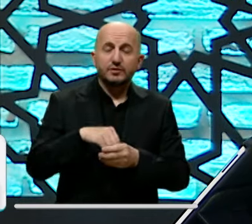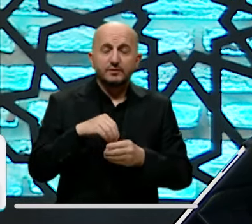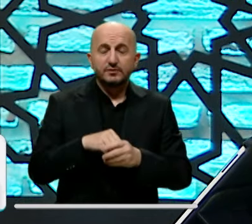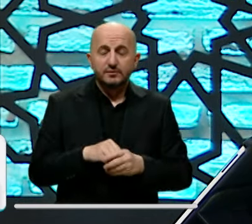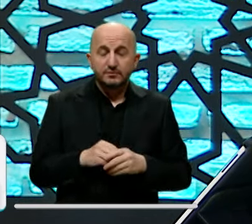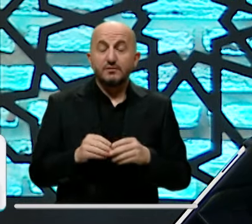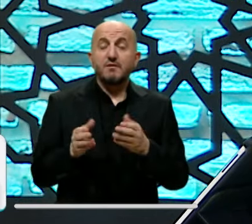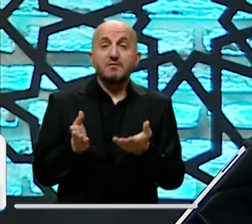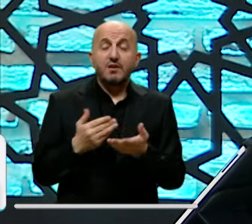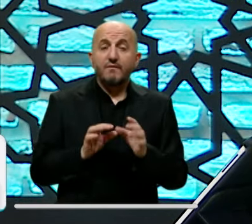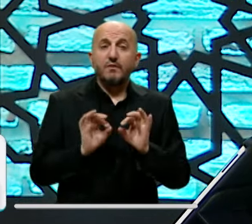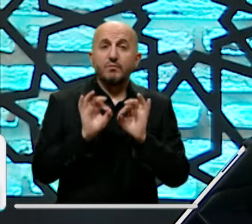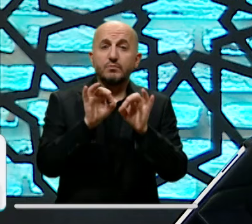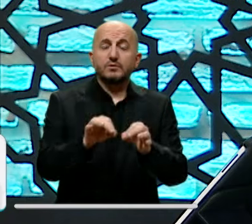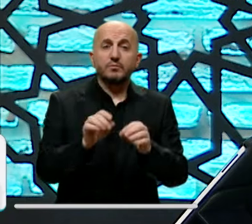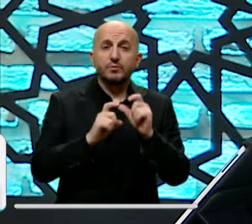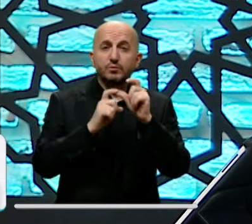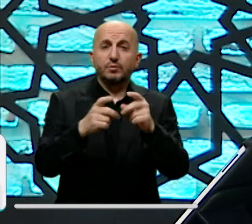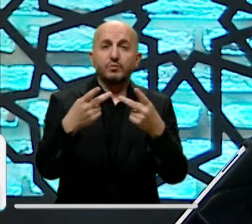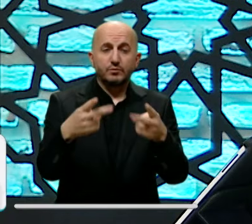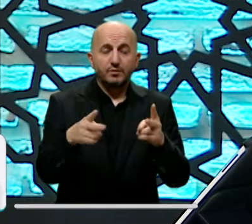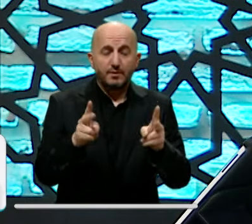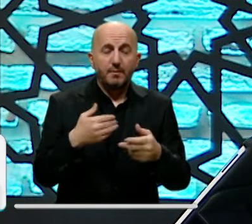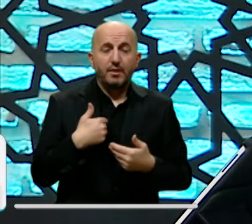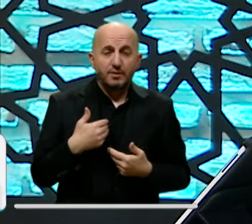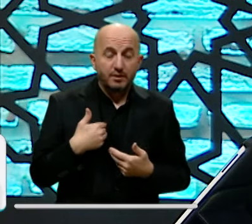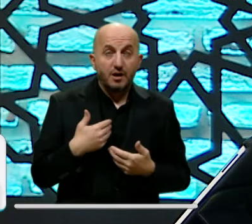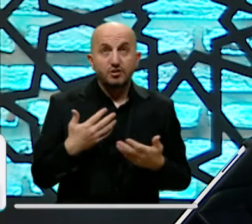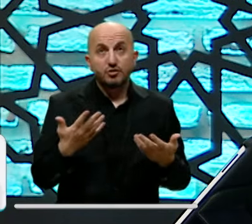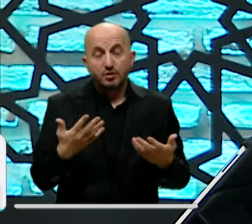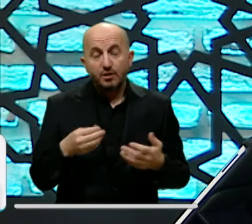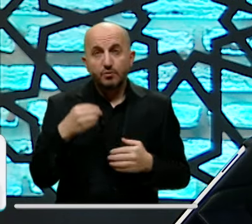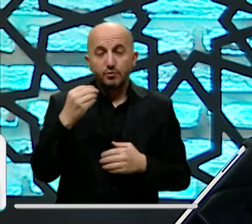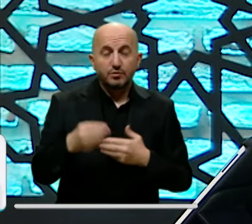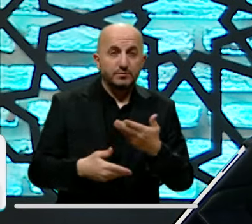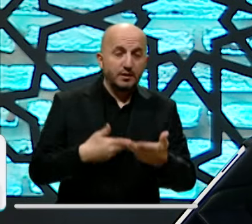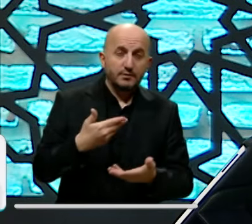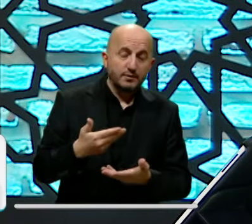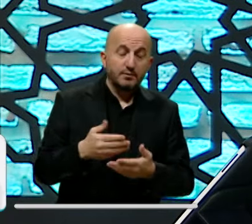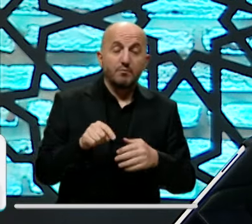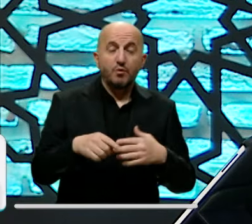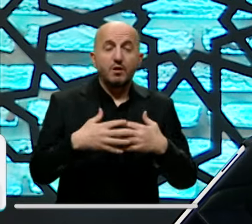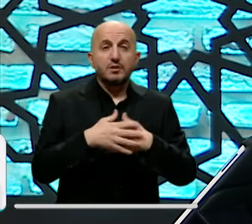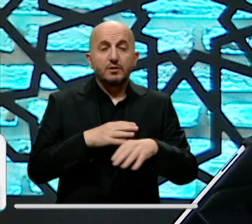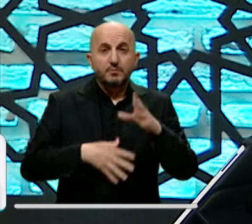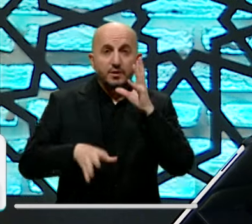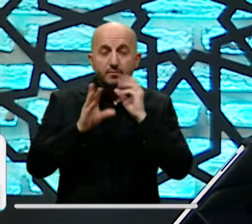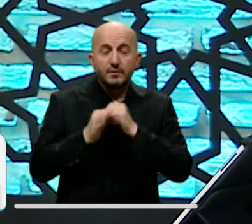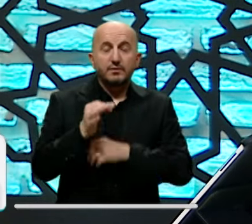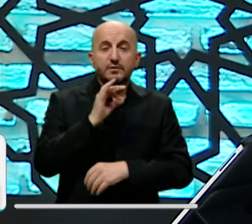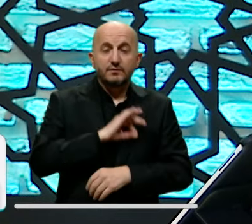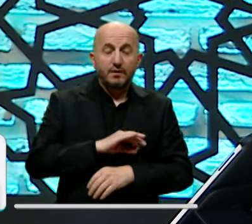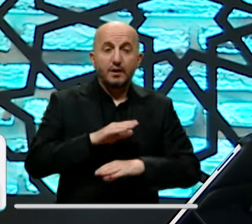ulaşabilir sorularını gönderebilir Ben de imkan nispetinde İnşallah Muhterem hocamıza aktarırım bu akşam ilminden istifade